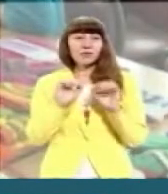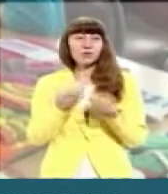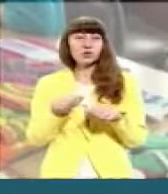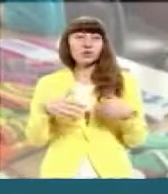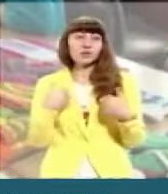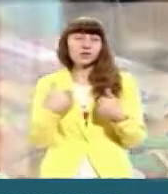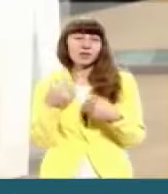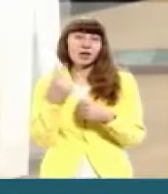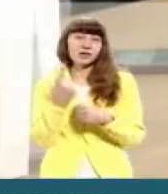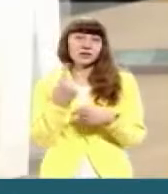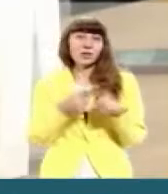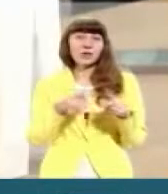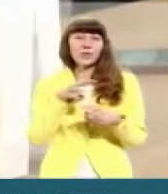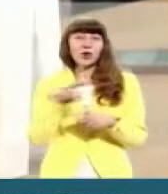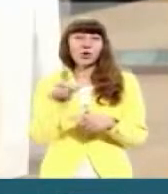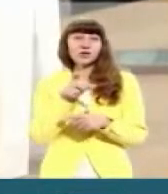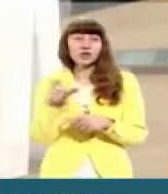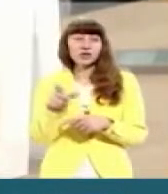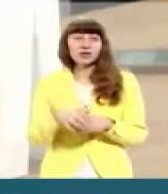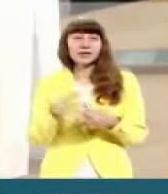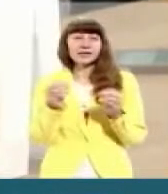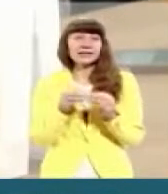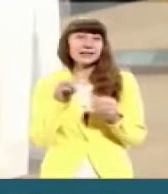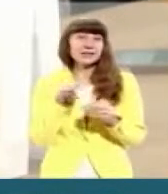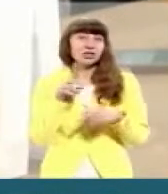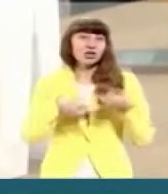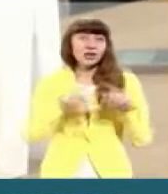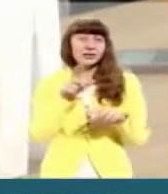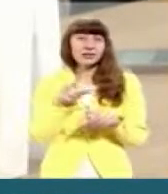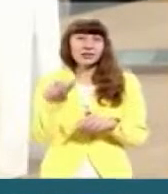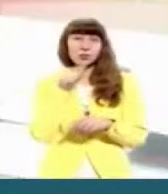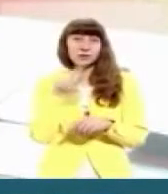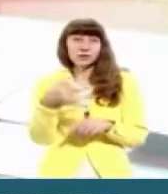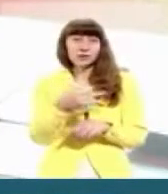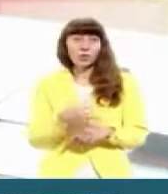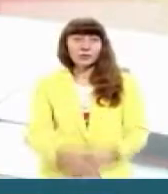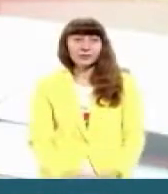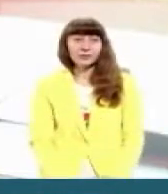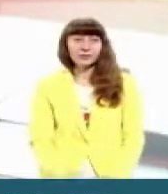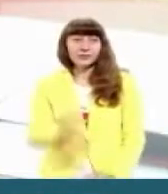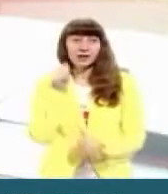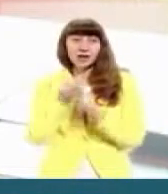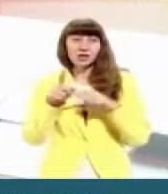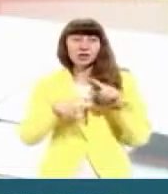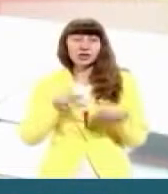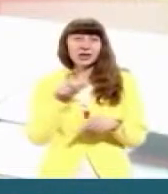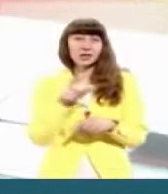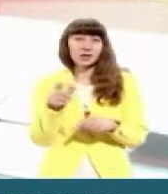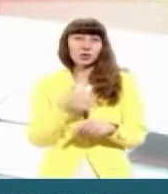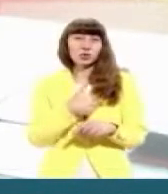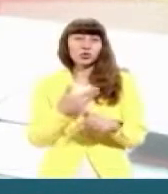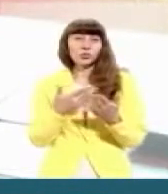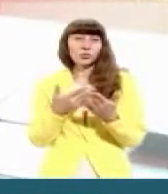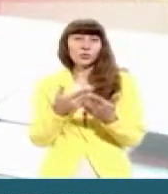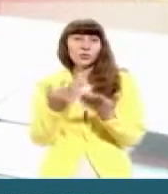до 500 000 граждан республики и порядка 10 тысяч родителей по области. Каждый родитель, который претендует на выплату пособия по